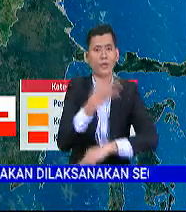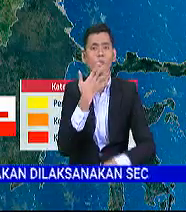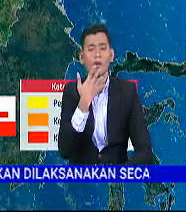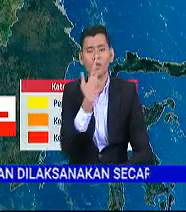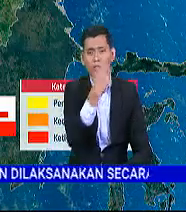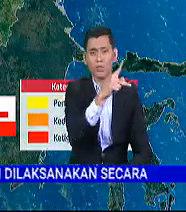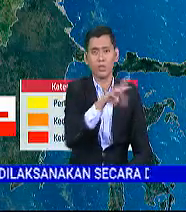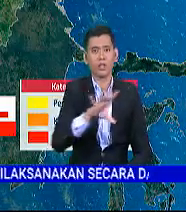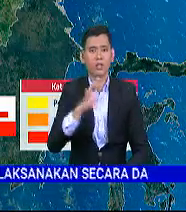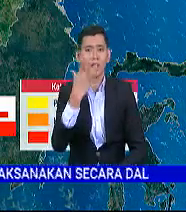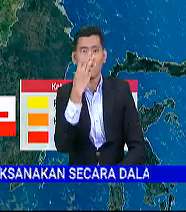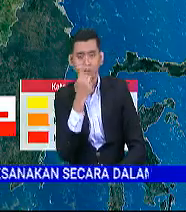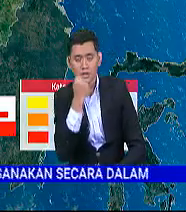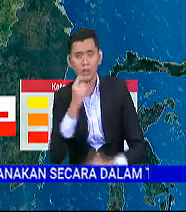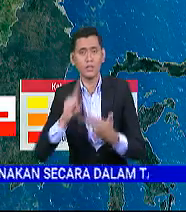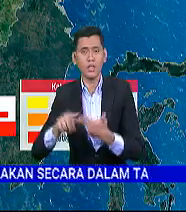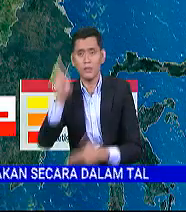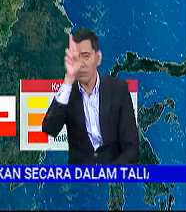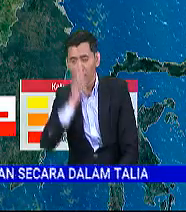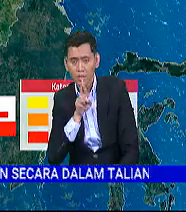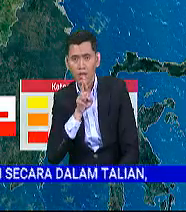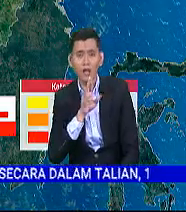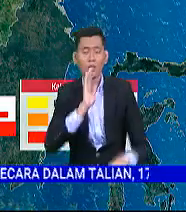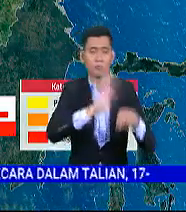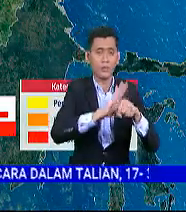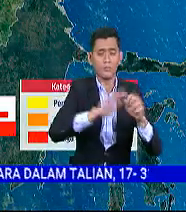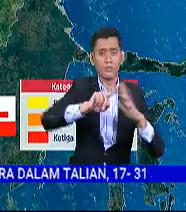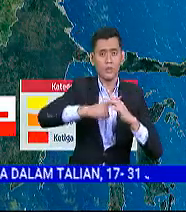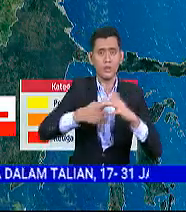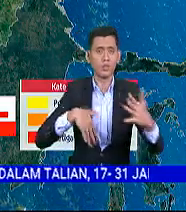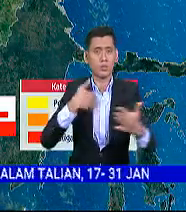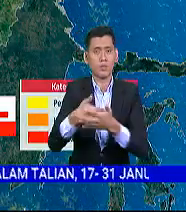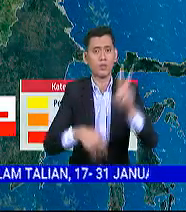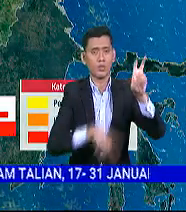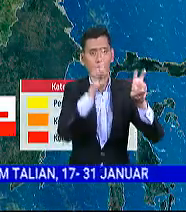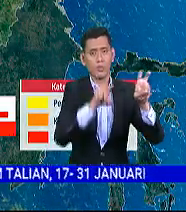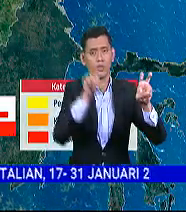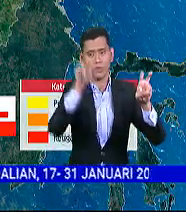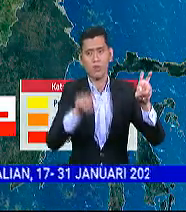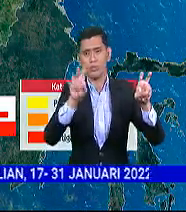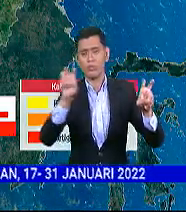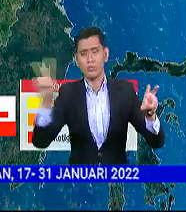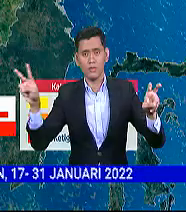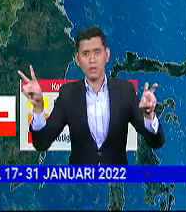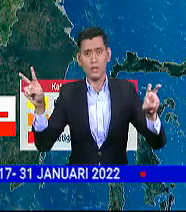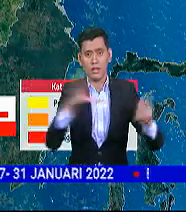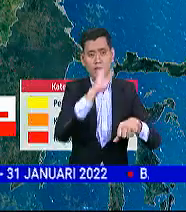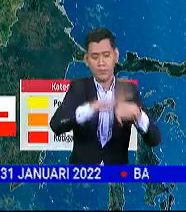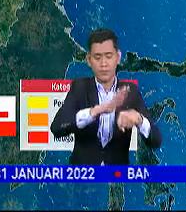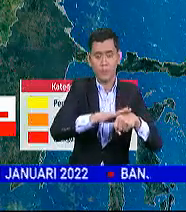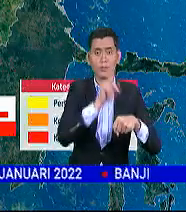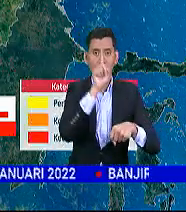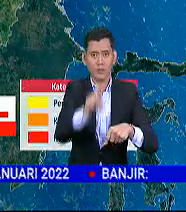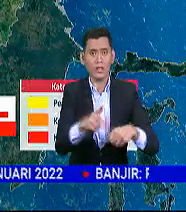kuning, jingga dan merah. Amaran ini pula berkuat kuasa sehingga ke 20 Januari 2022 dan amaran ini